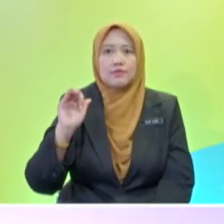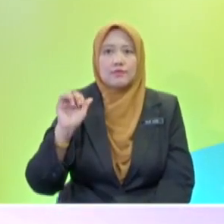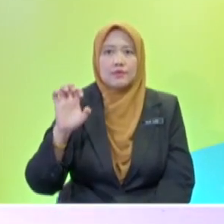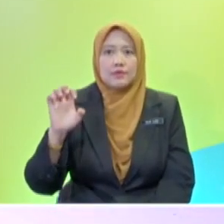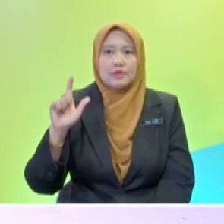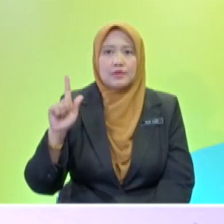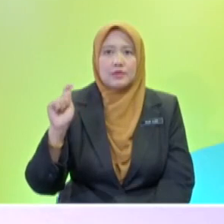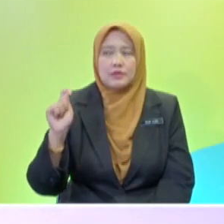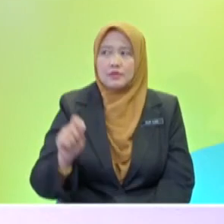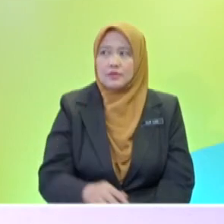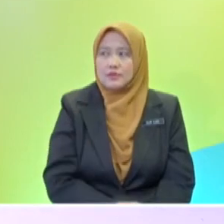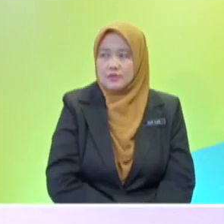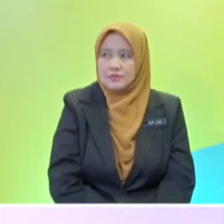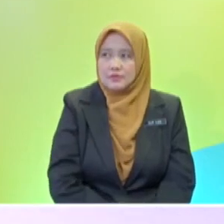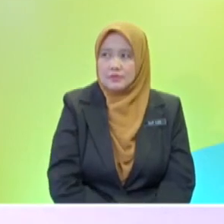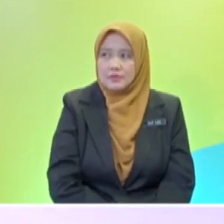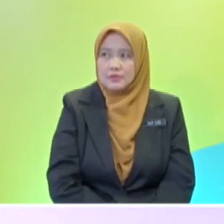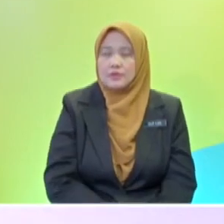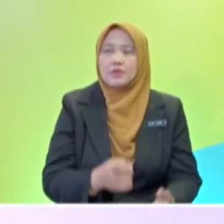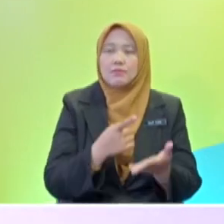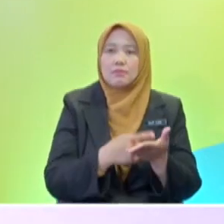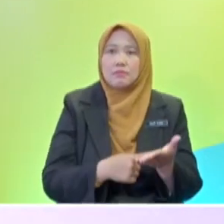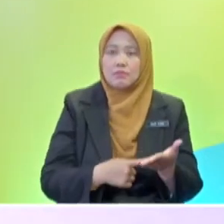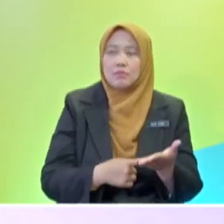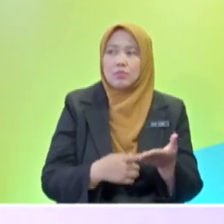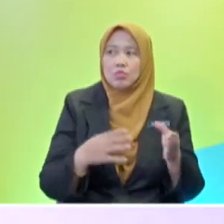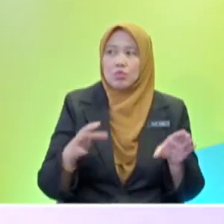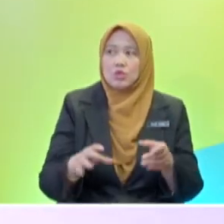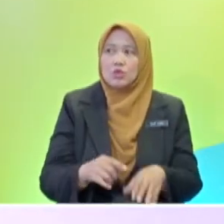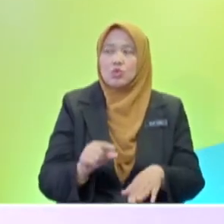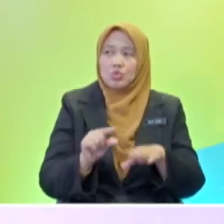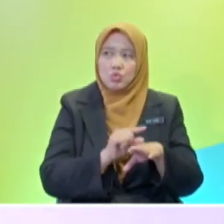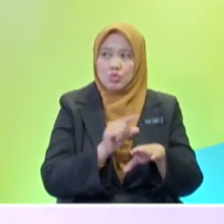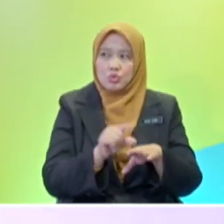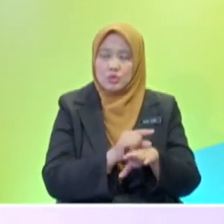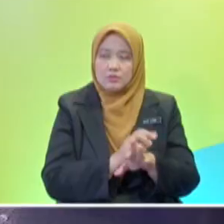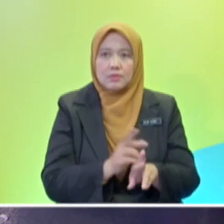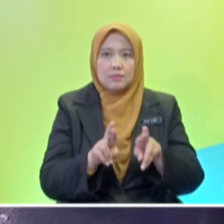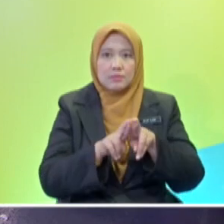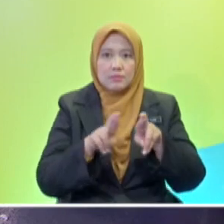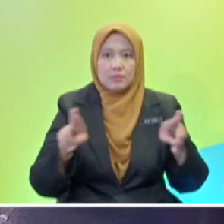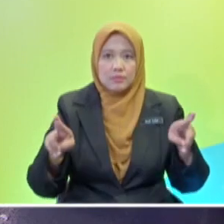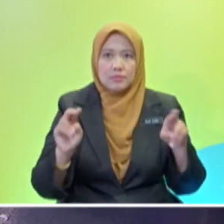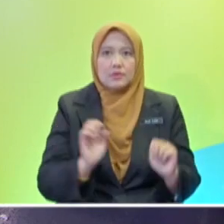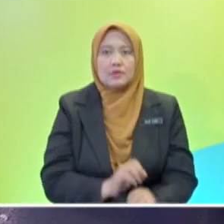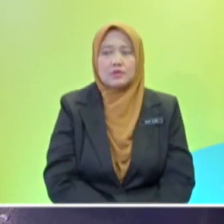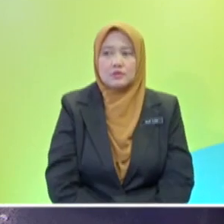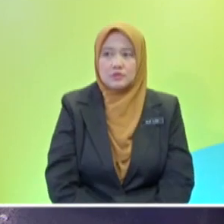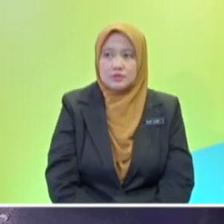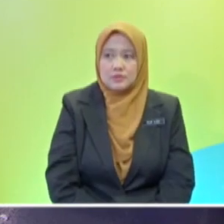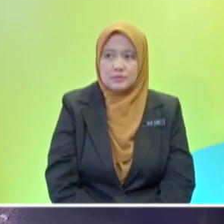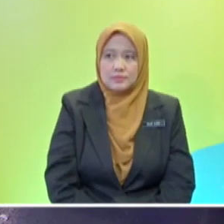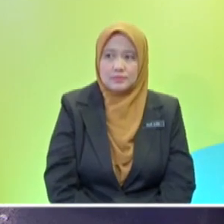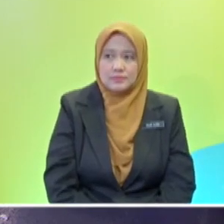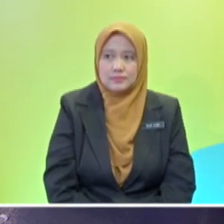kertas info kemudian aku yang perlu kita lakukan ialah kita perlu menggunakan penggaris Abang aku mana Tolong Kak pembaris ada